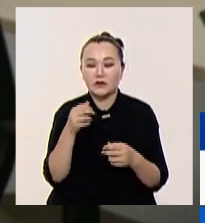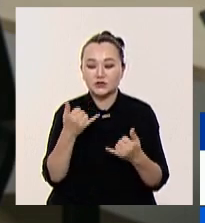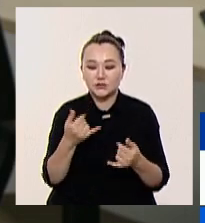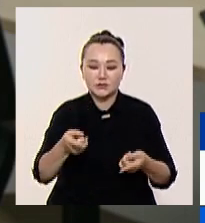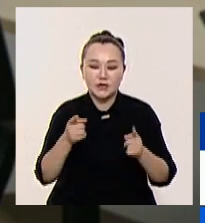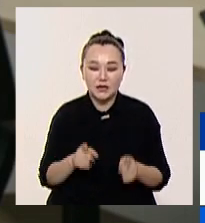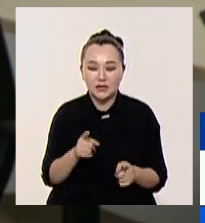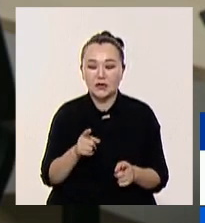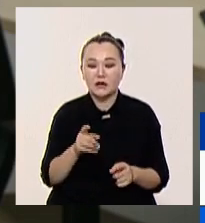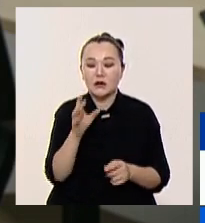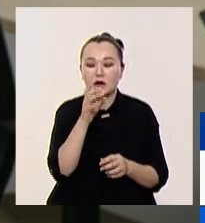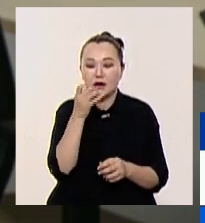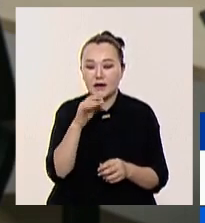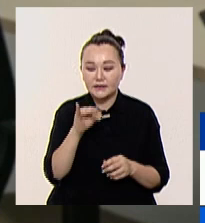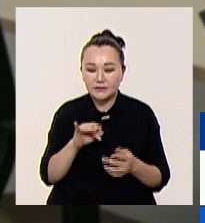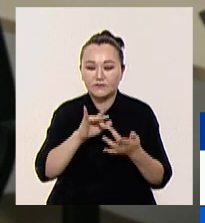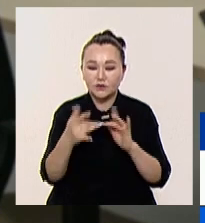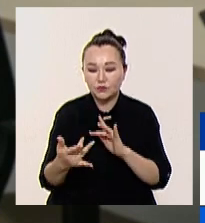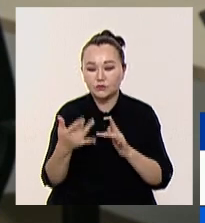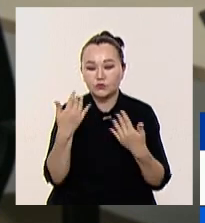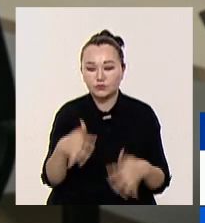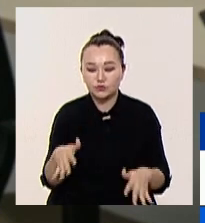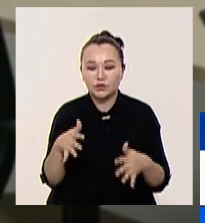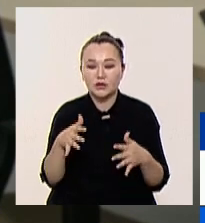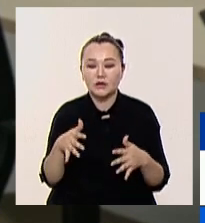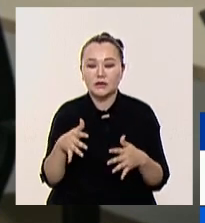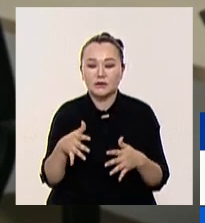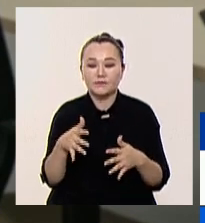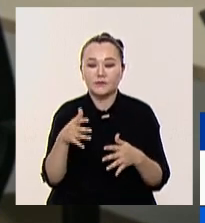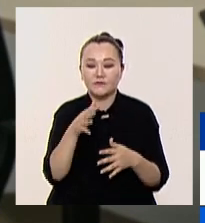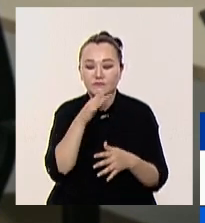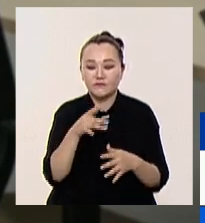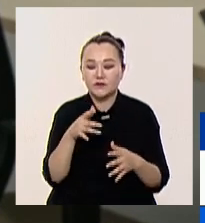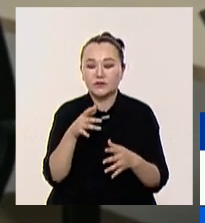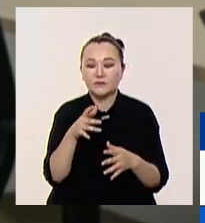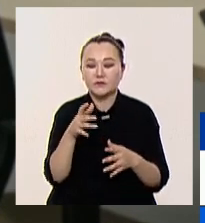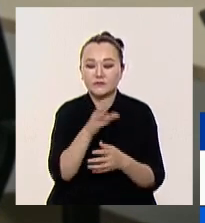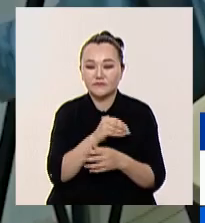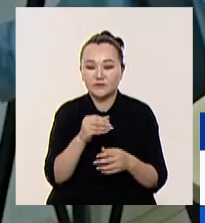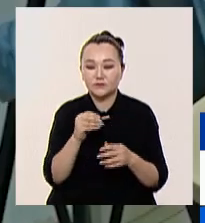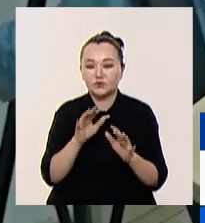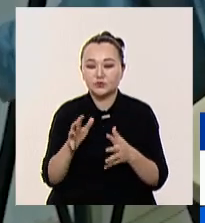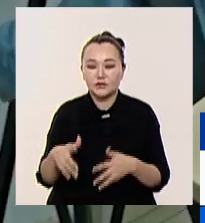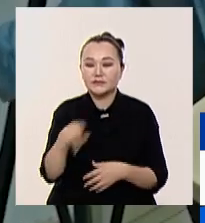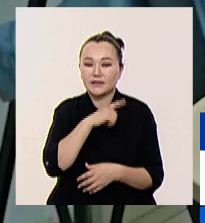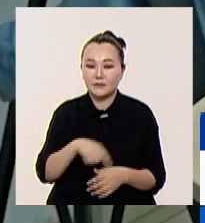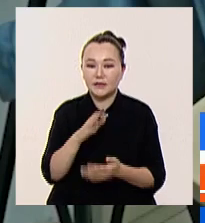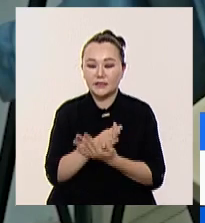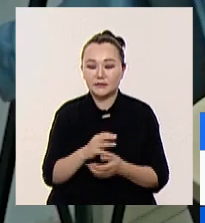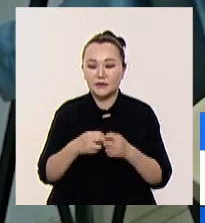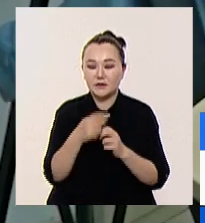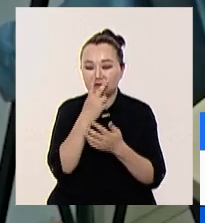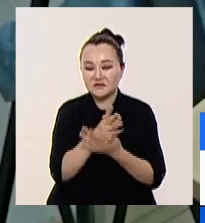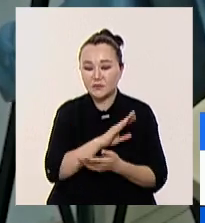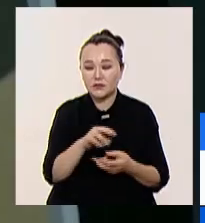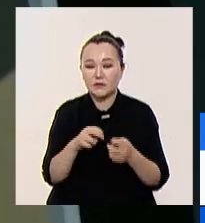что айтишный мир, виртуальный мир, он уже соизмерим с тем, что физически происходит с нами. Несмотря на то, что проблемы